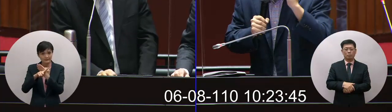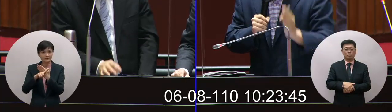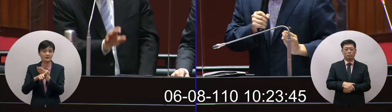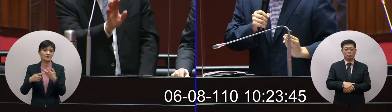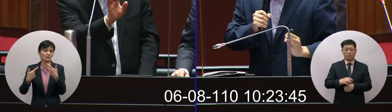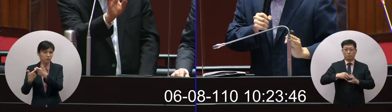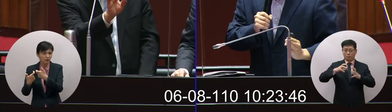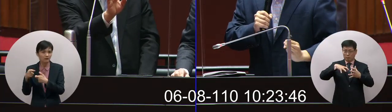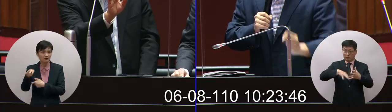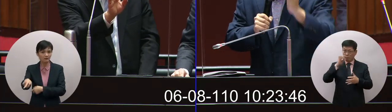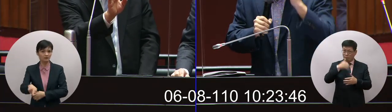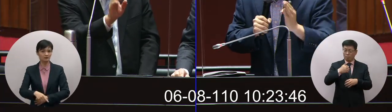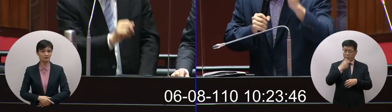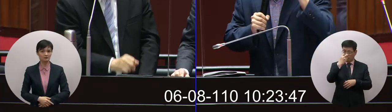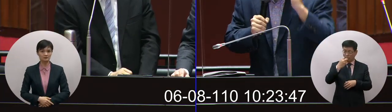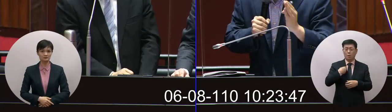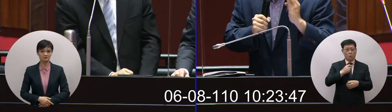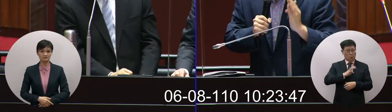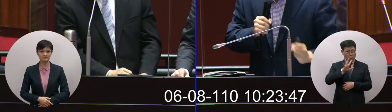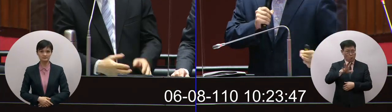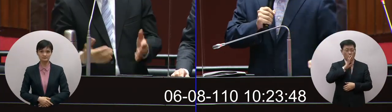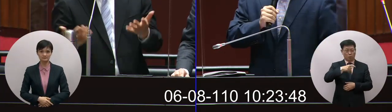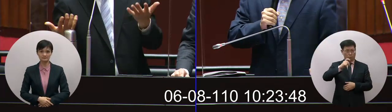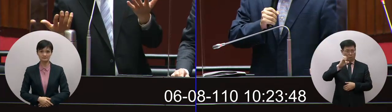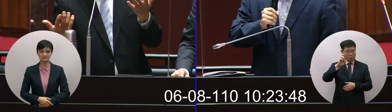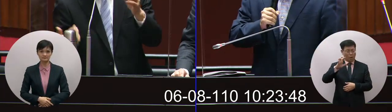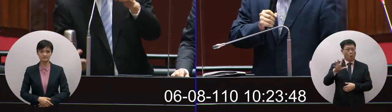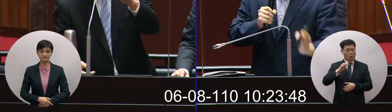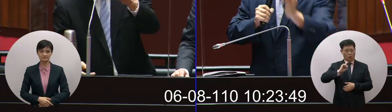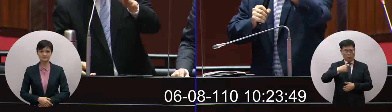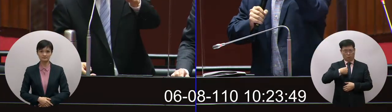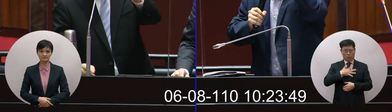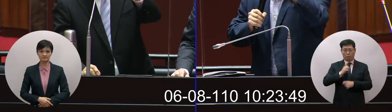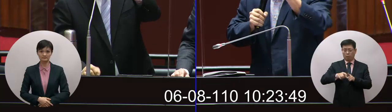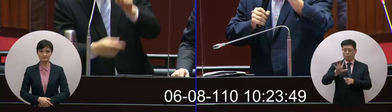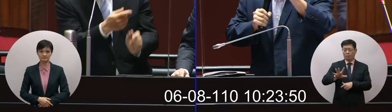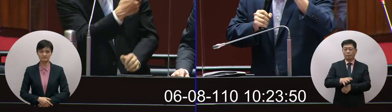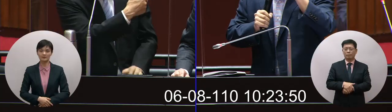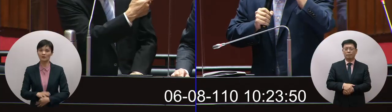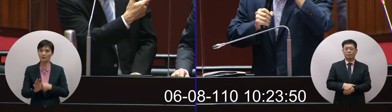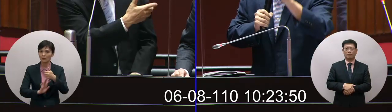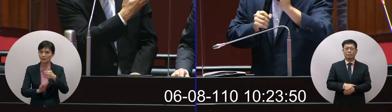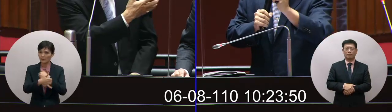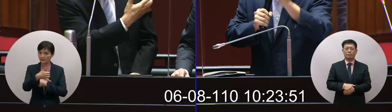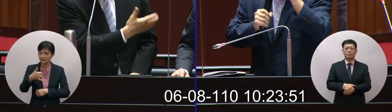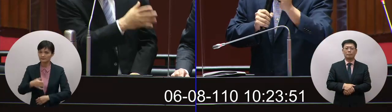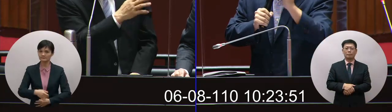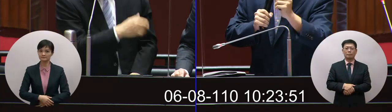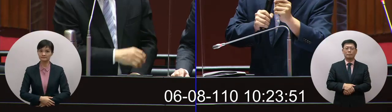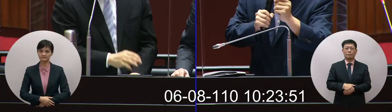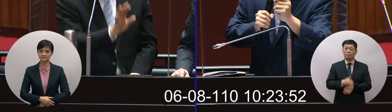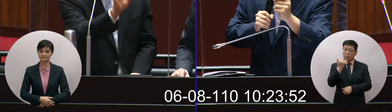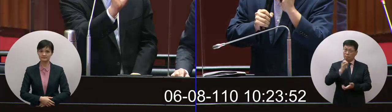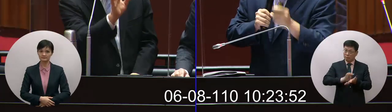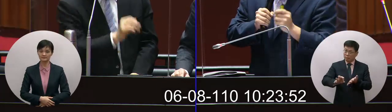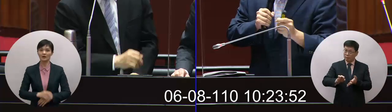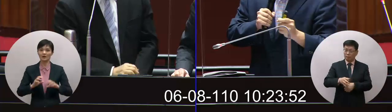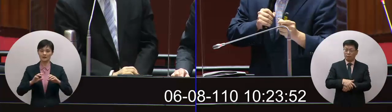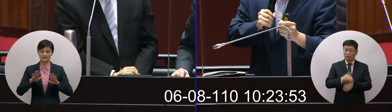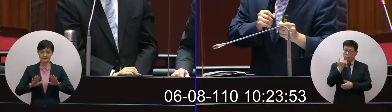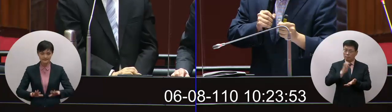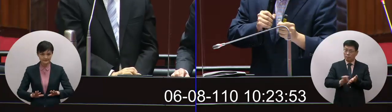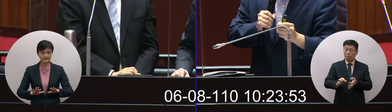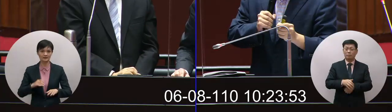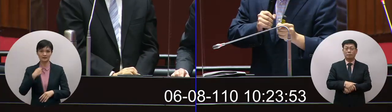国产的快筛试剂，也有国产的 PCR。 好，你。 好，所以一旦用嘛， 国产的